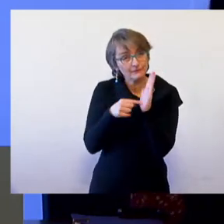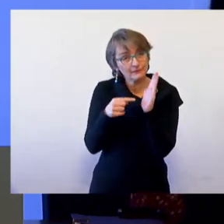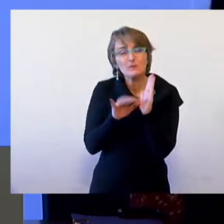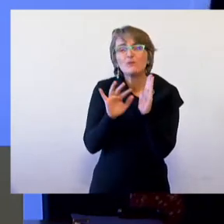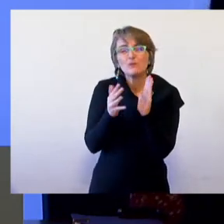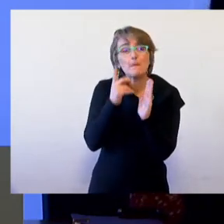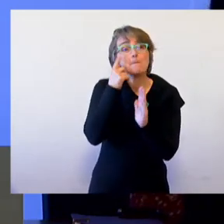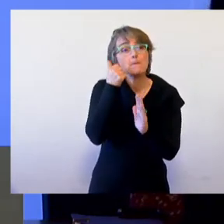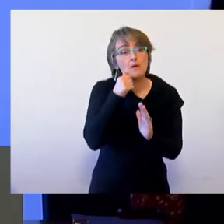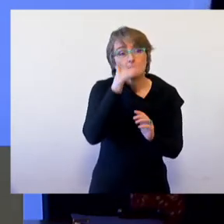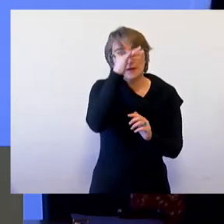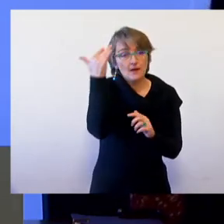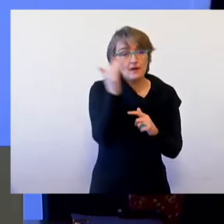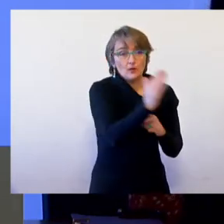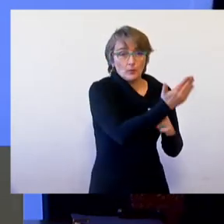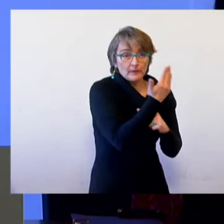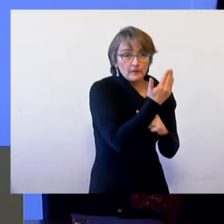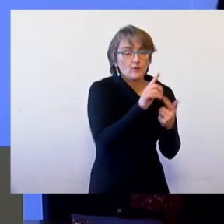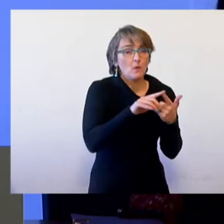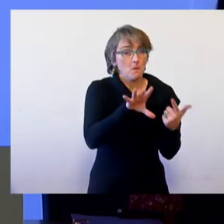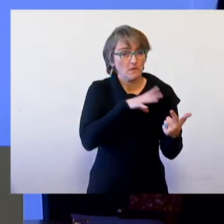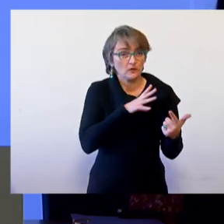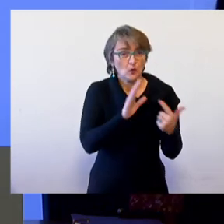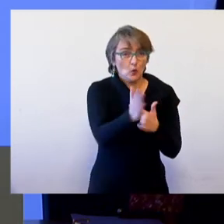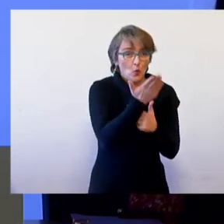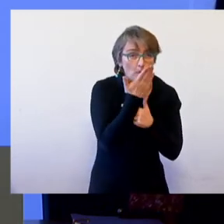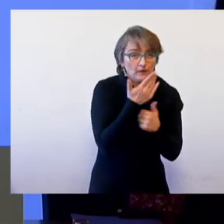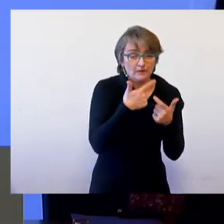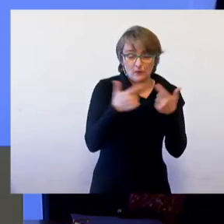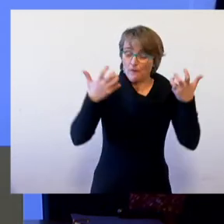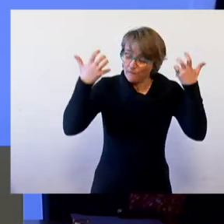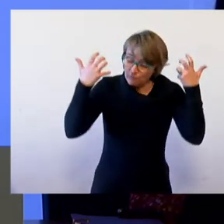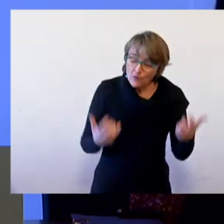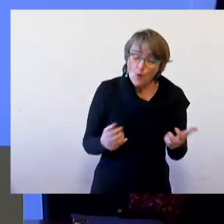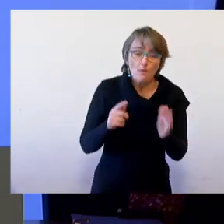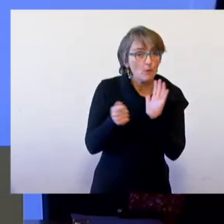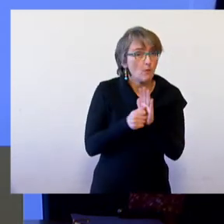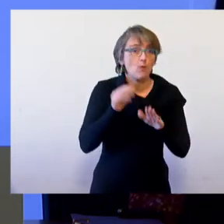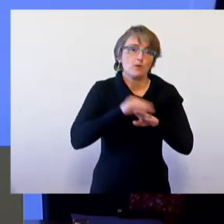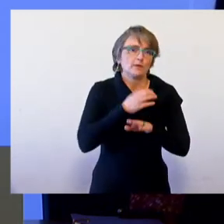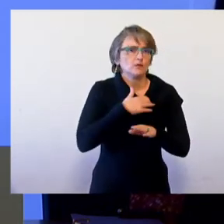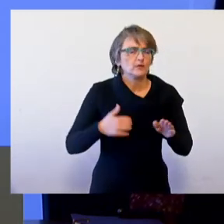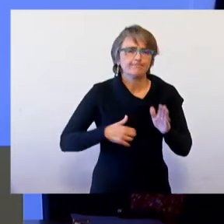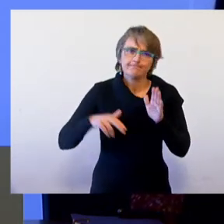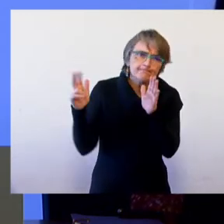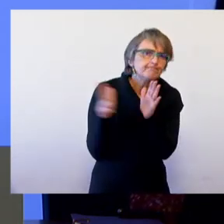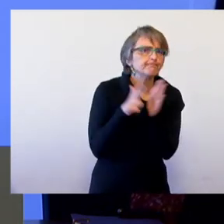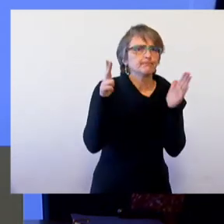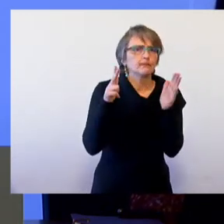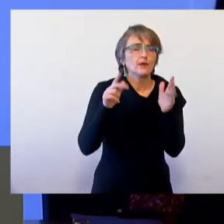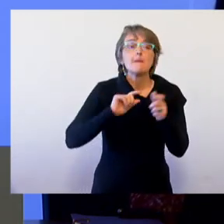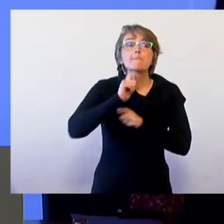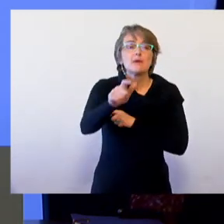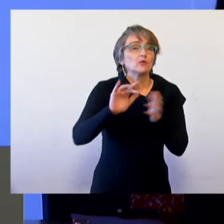représentants des parents d'élèves, avec les professeurs, il soit adopté en conseil municipal, il sera communiqué à l'ensemble des